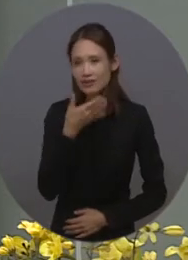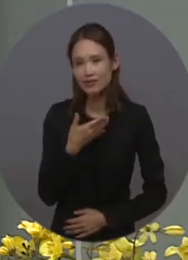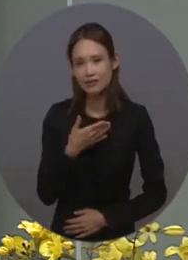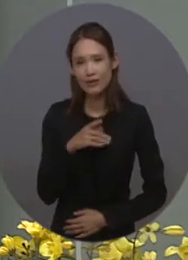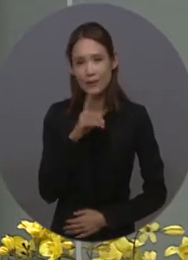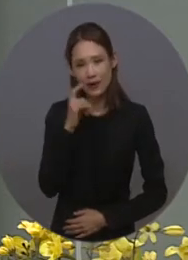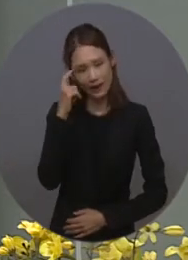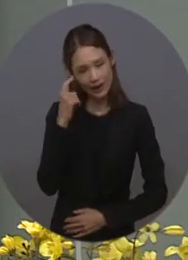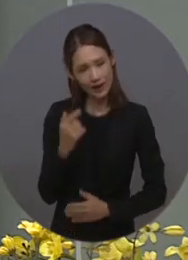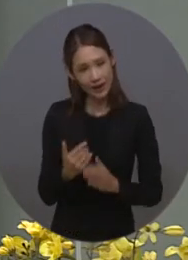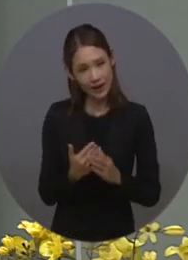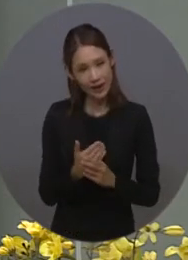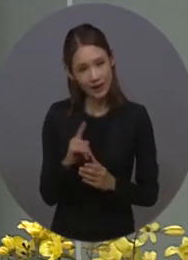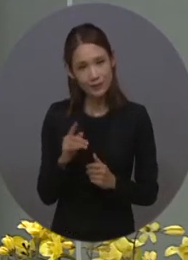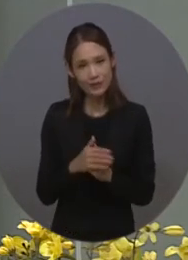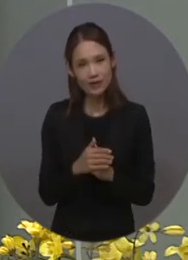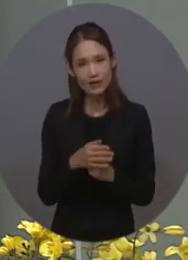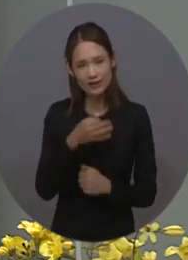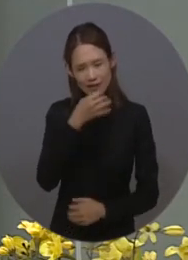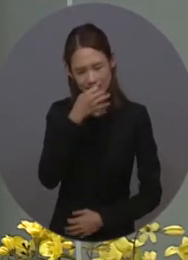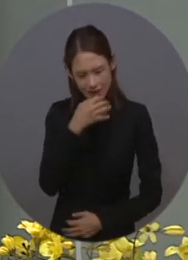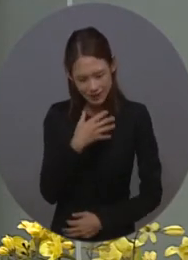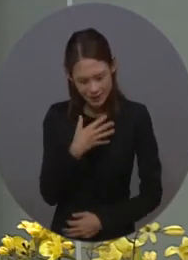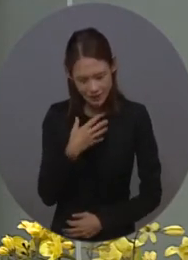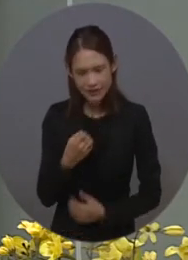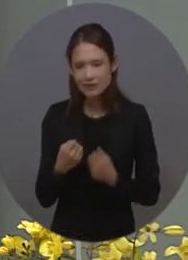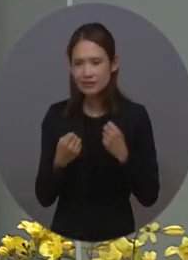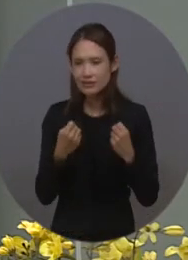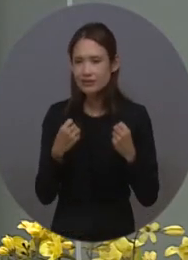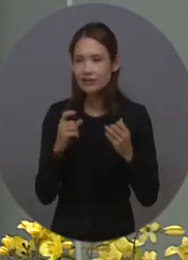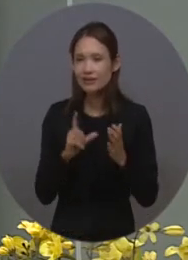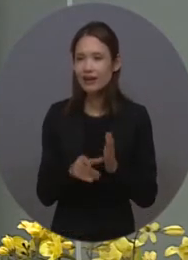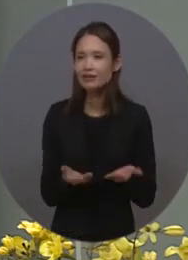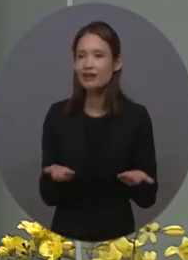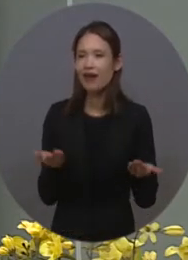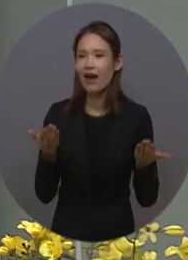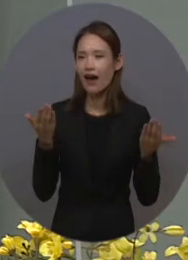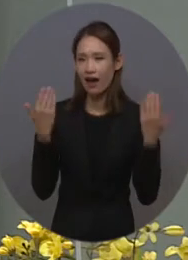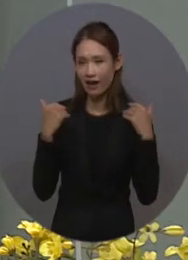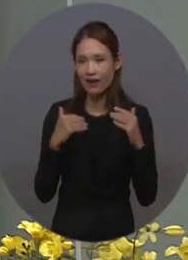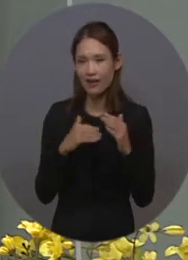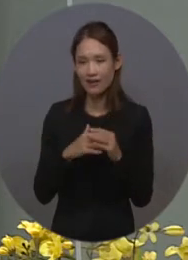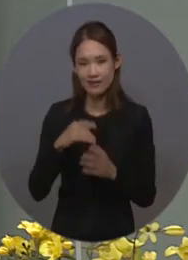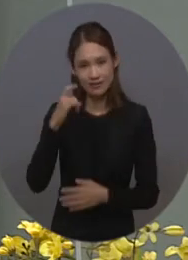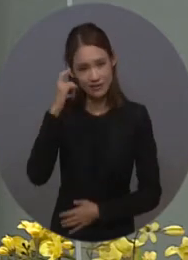생각해 보세요. 아무리 힘들어도 이 또한 지나가리라 생각하시면